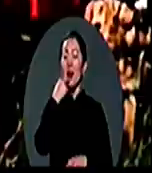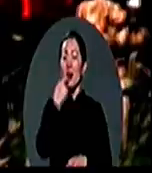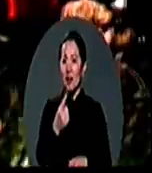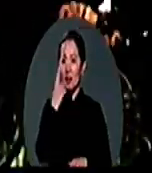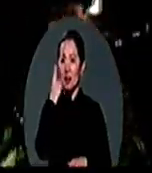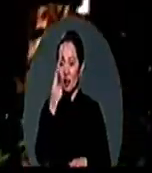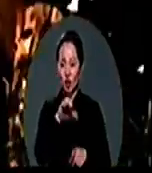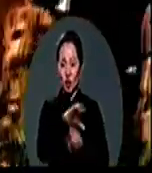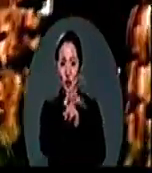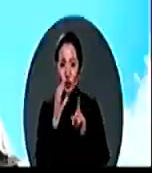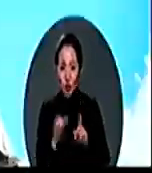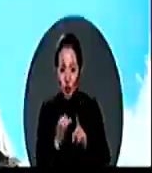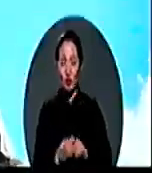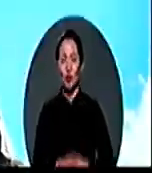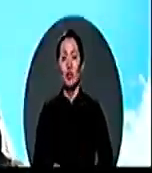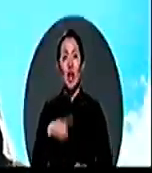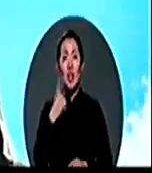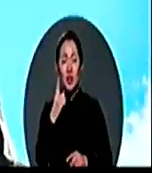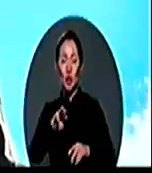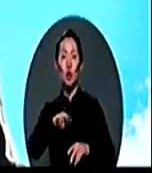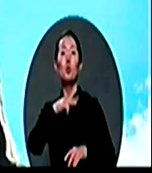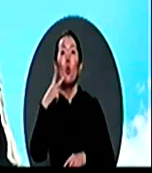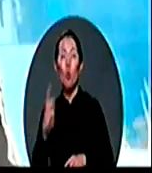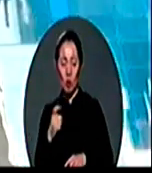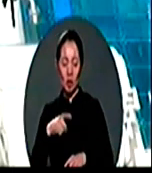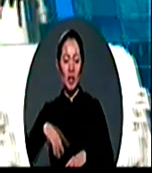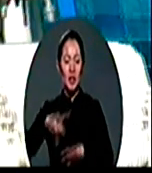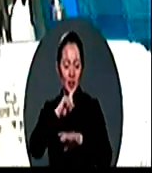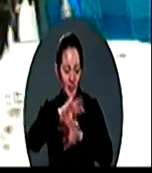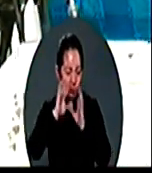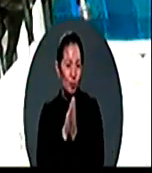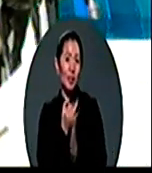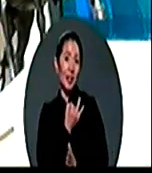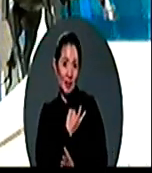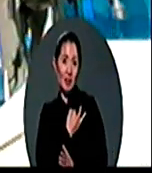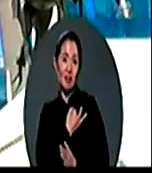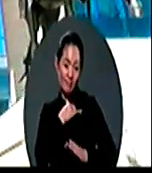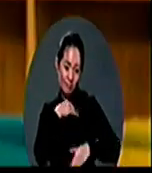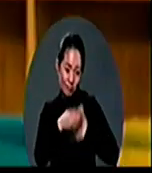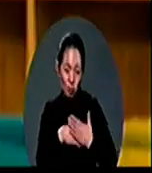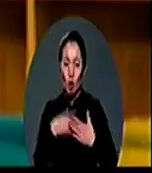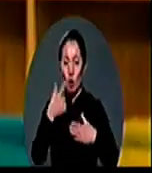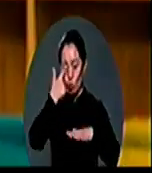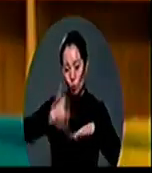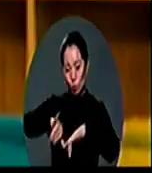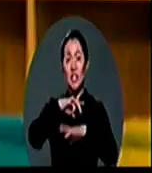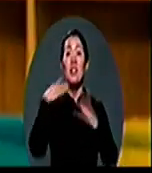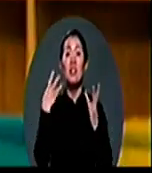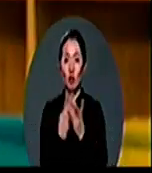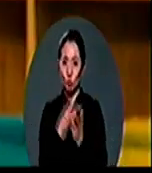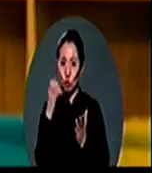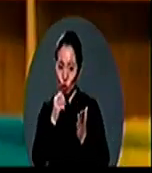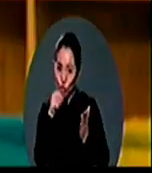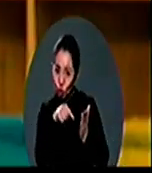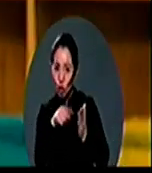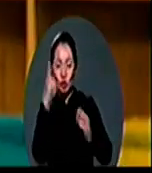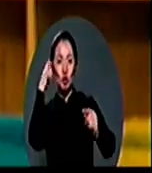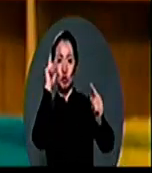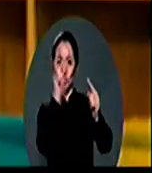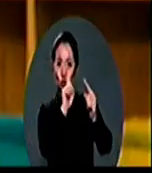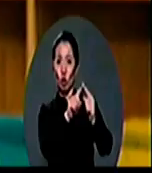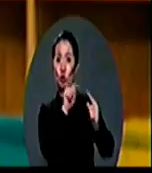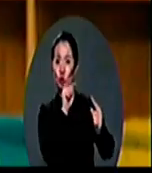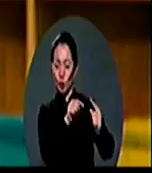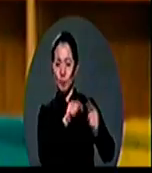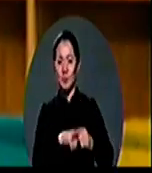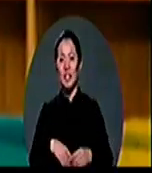хэл, нэг соёл, тэгээд нэг түүх итгэл үнэмшилтэй байж аж энэ улс бол нэгдмэл байх ёстой гэдэг энэ зорилгыг. Тэгээд